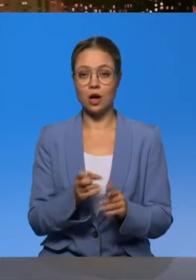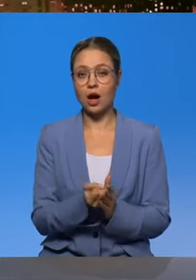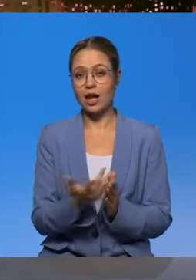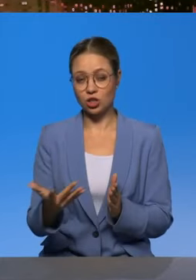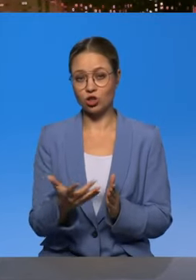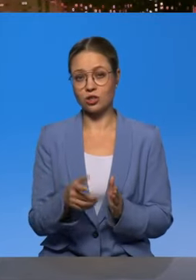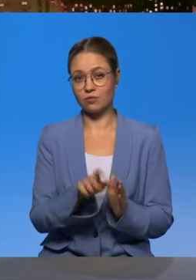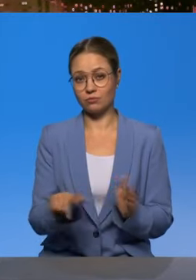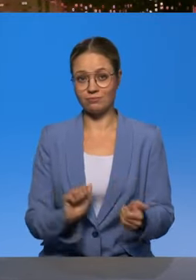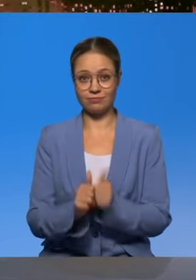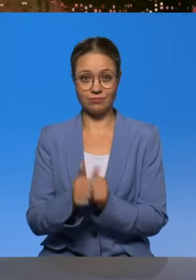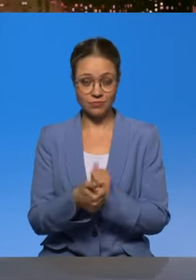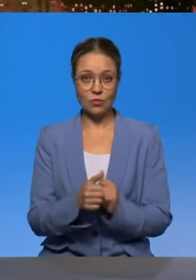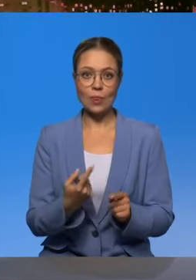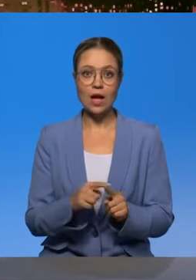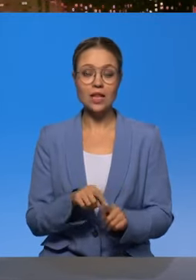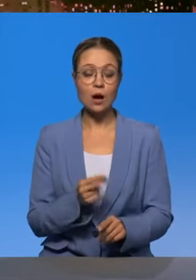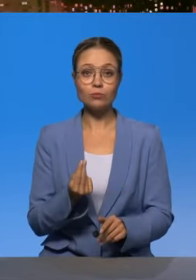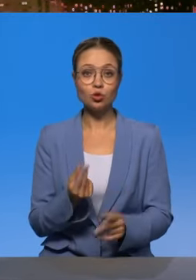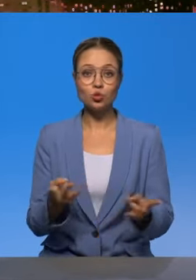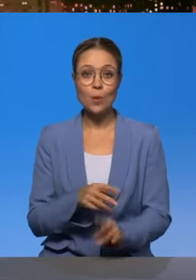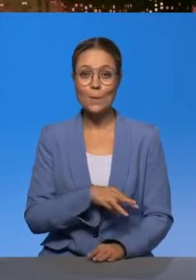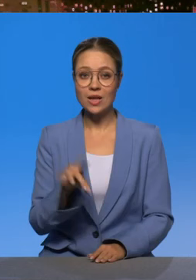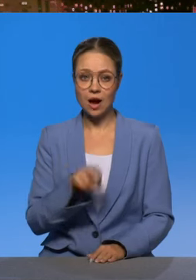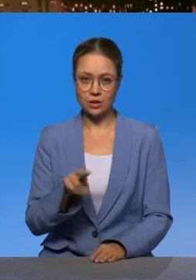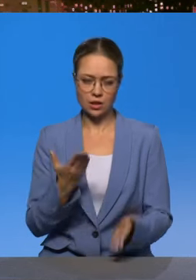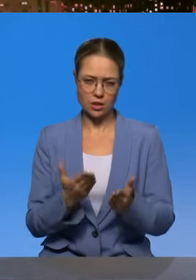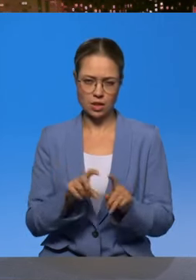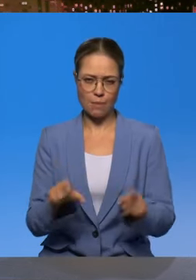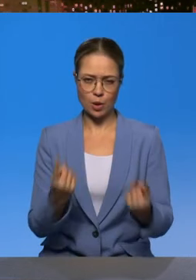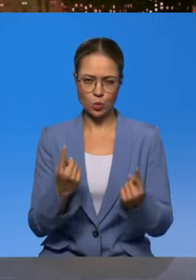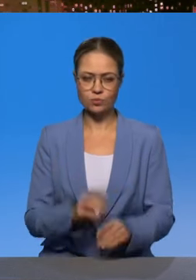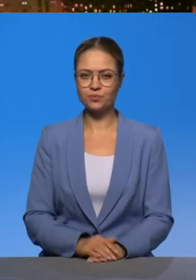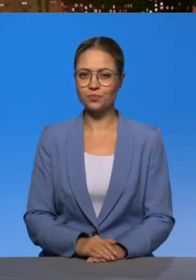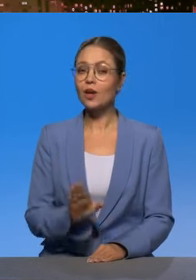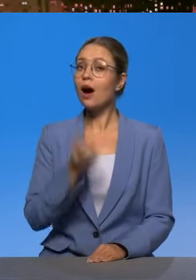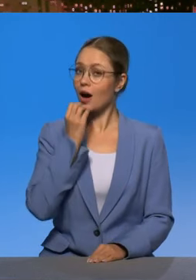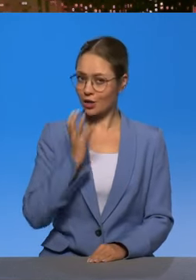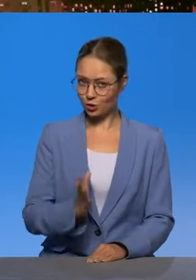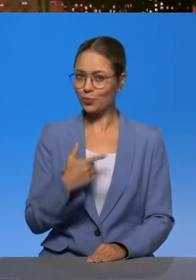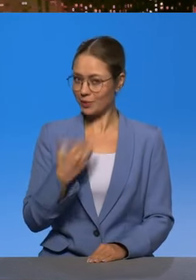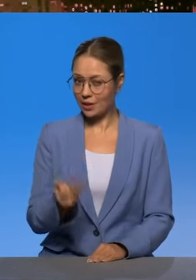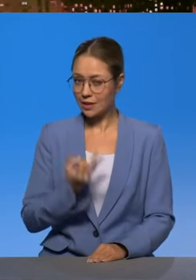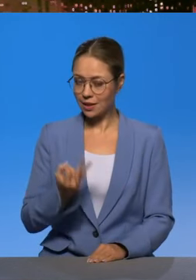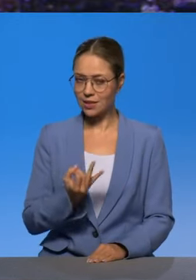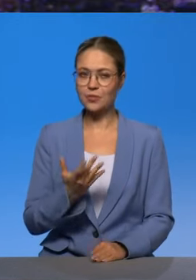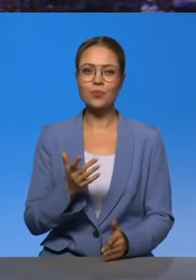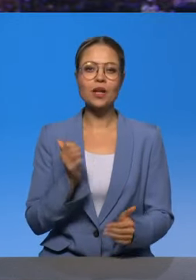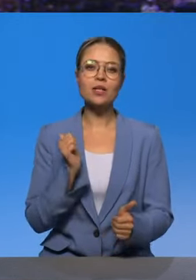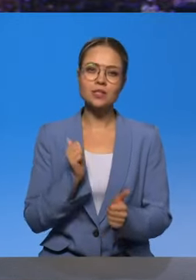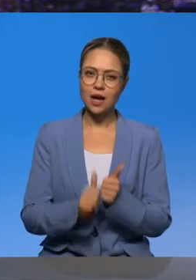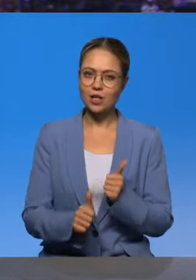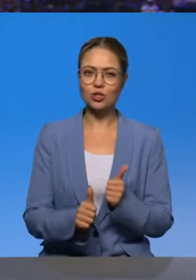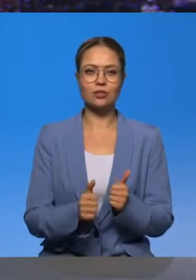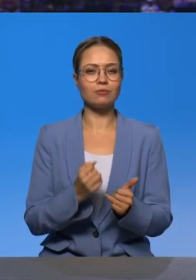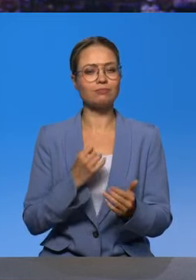бюджеты миллиардные. Да, то есть, если это достаточно крупная компания. Ой, а мне вот, знаете, интересно, ну хорошо, вот это вот с каждым поговори,